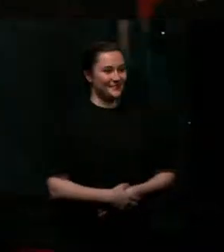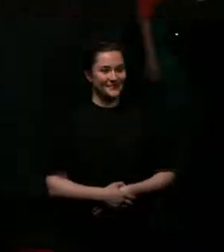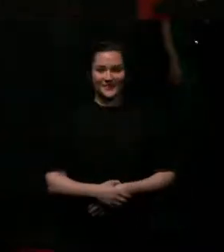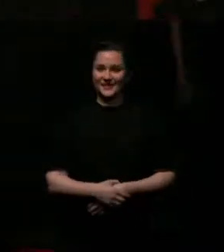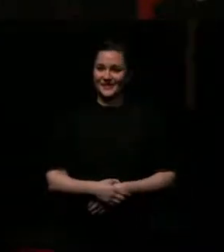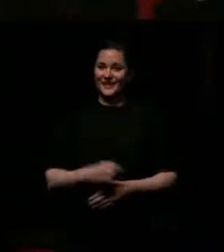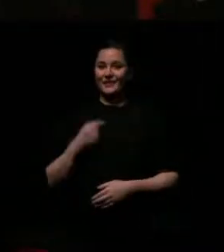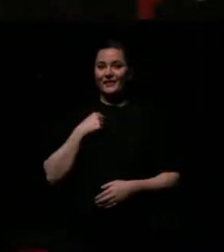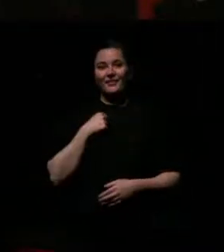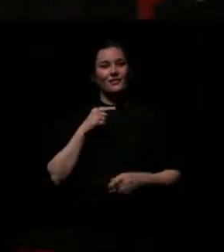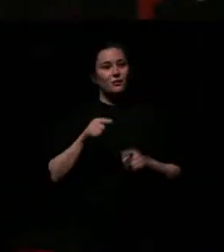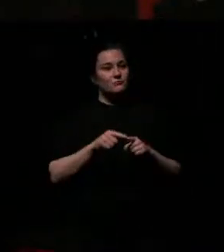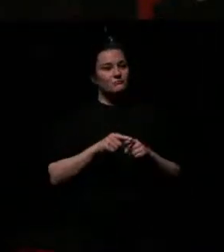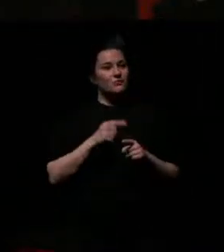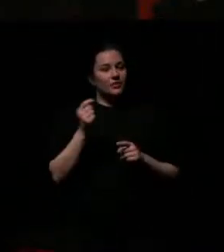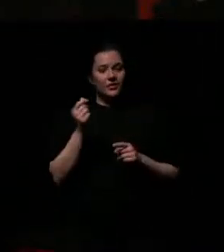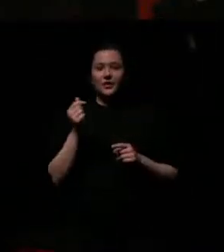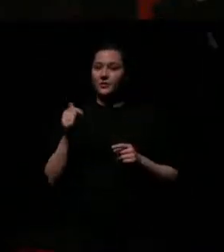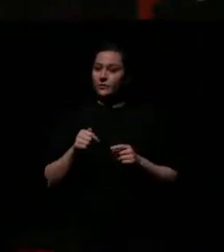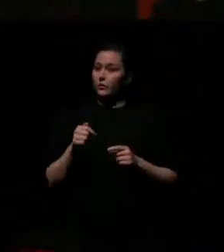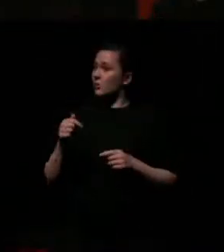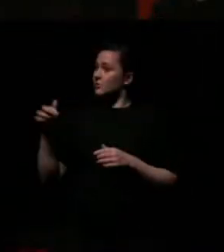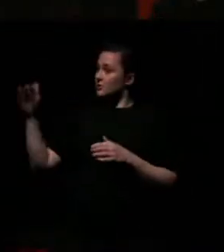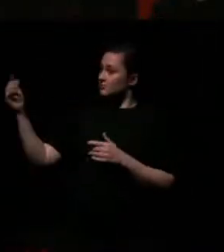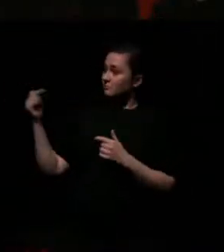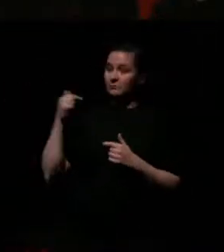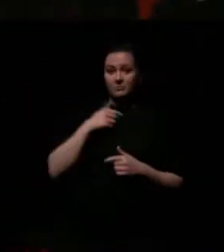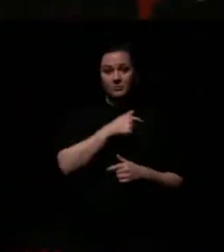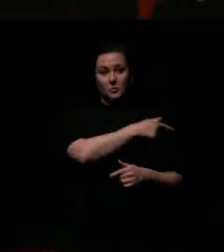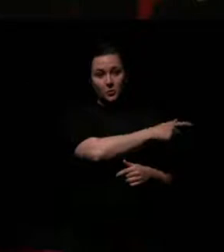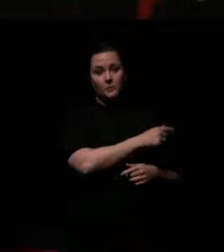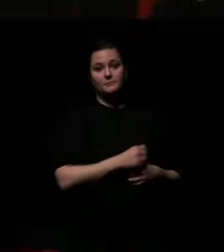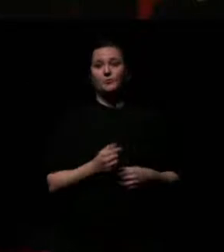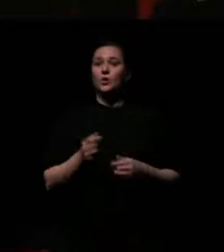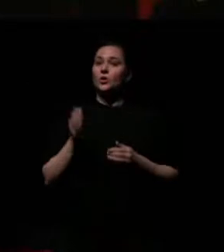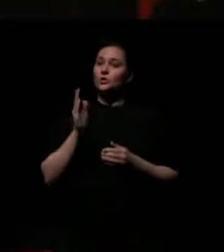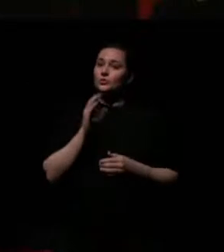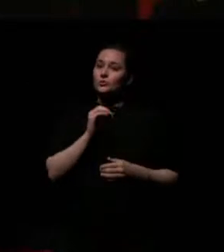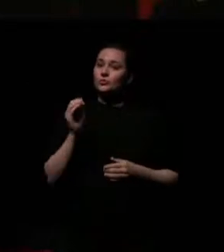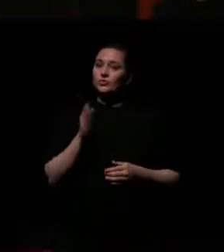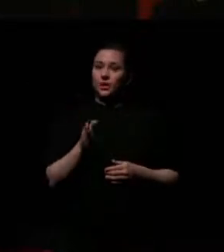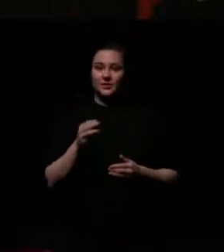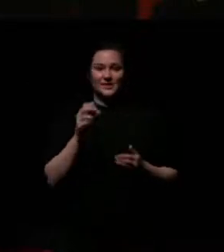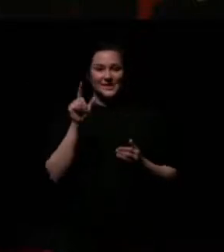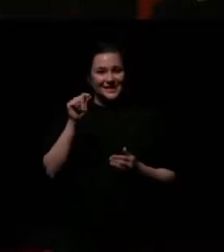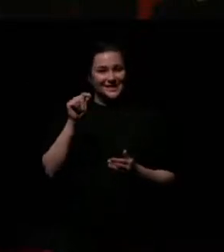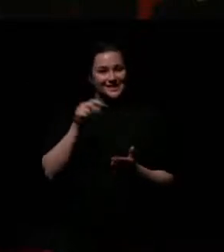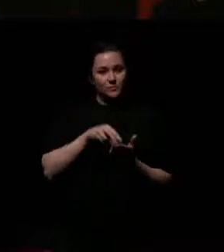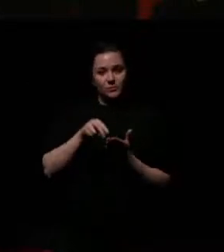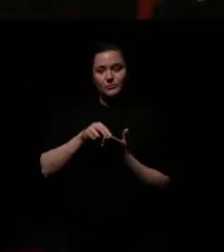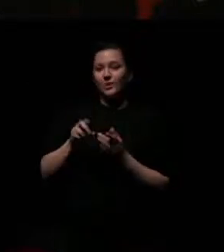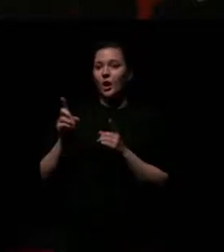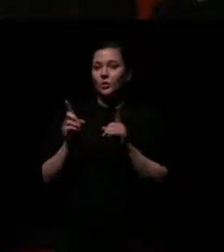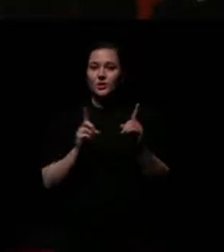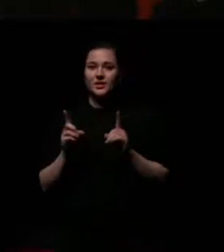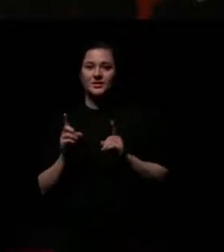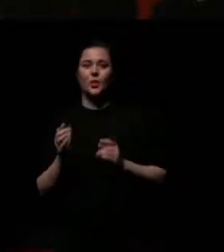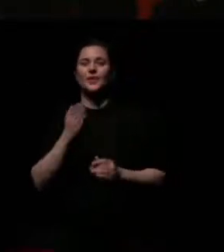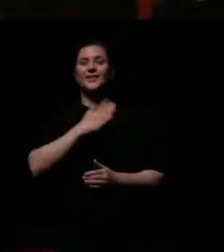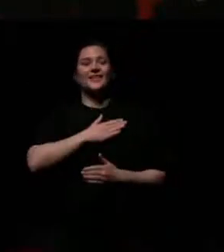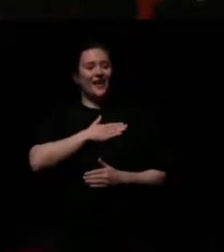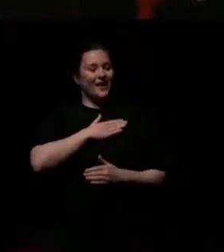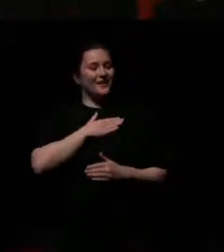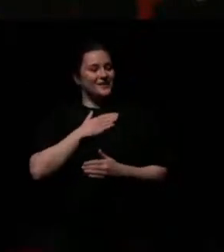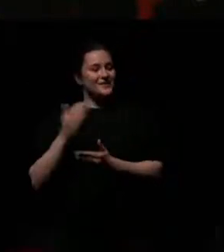Jeg begynner litt mens jeg går av. Jeg vil si tusen takk til Strindens Promenadeorkester, og hjertelig velkommen til